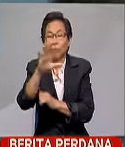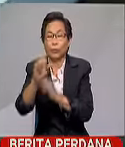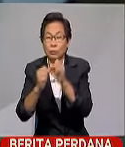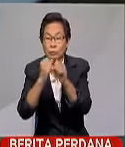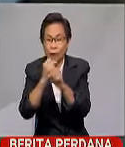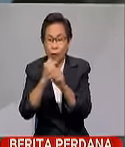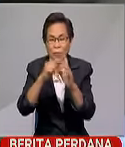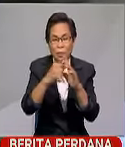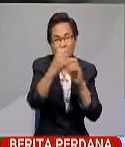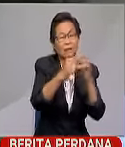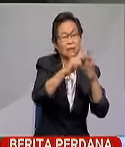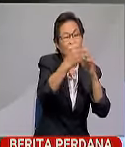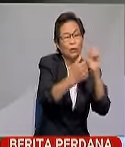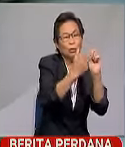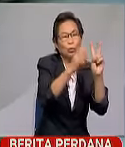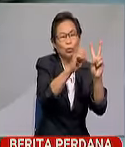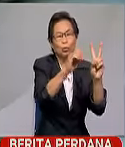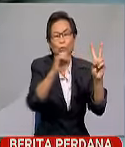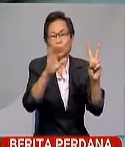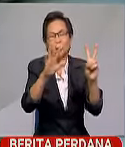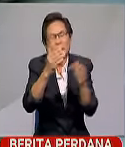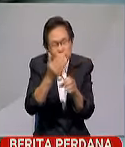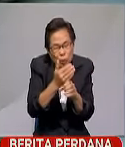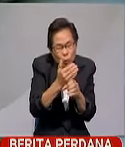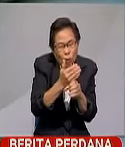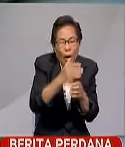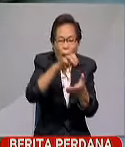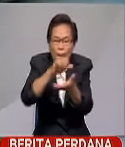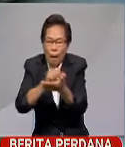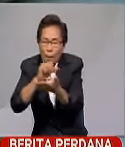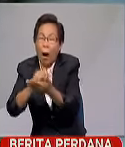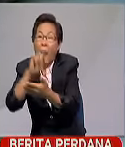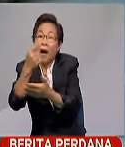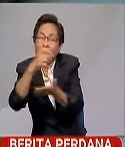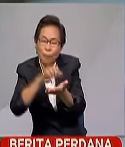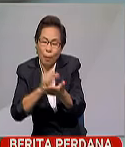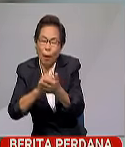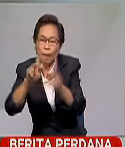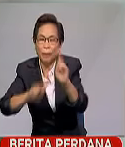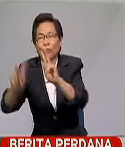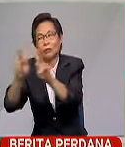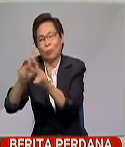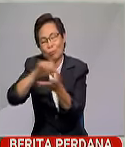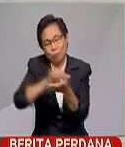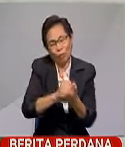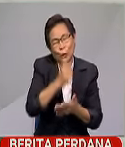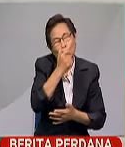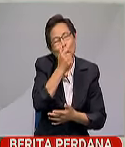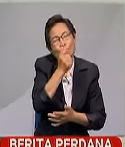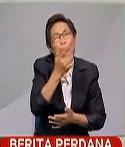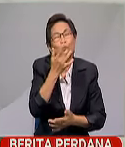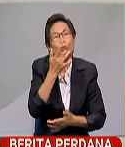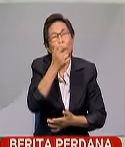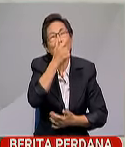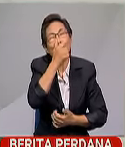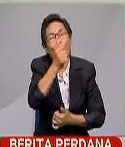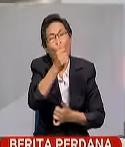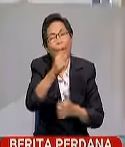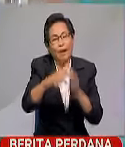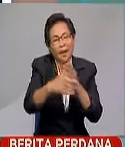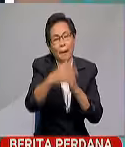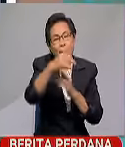tahun 2005 secara kecil-kecilan dengan menerima tempahan daripada penduduk kampung. Keenakan dan keaslian ramuan tradisi ikan